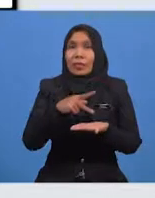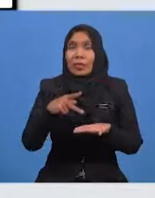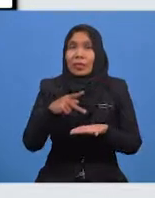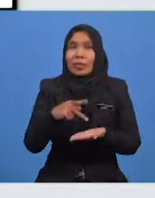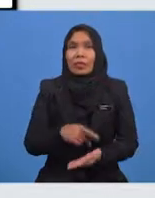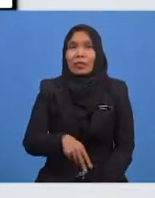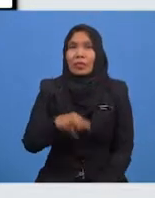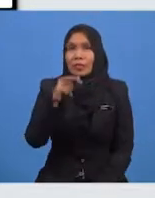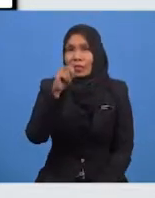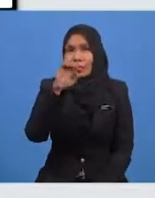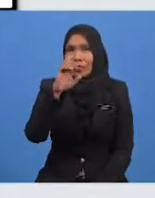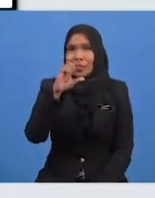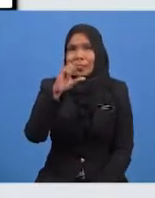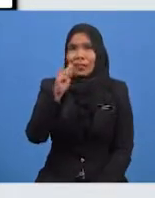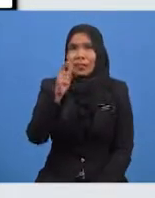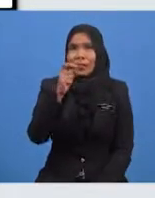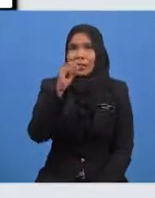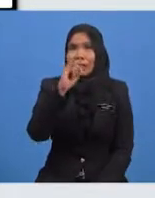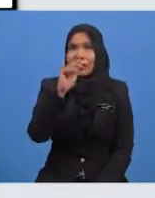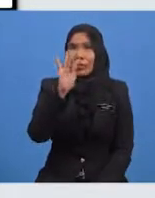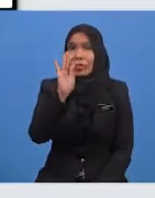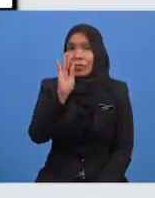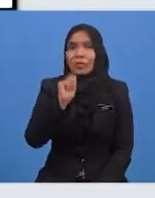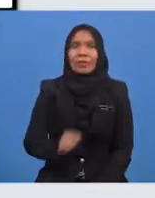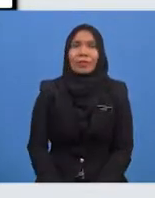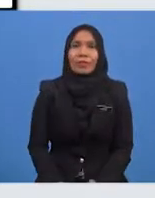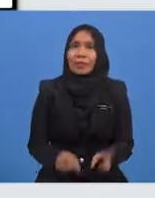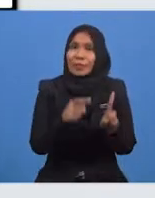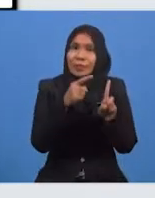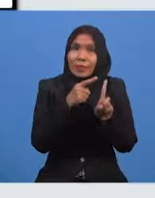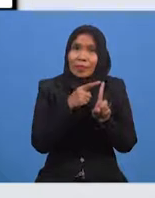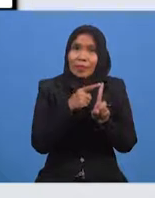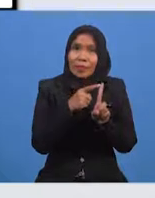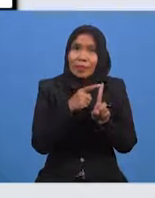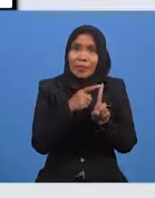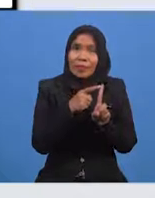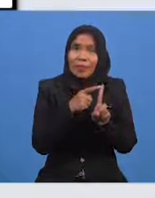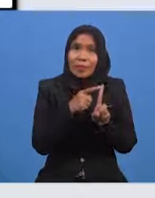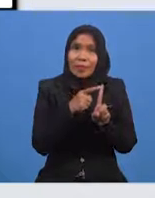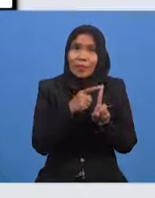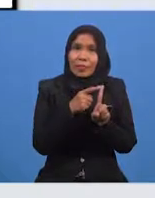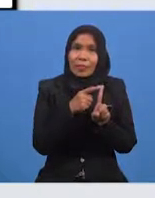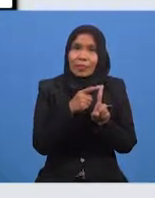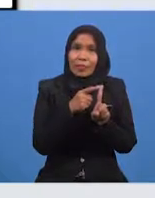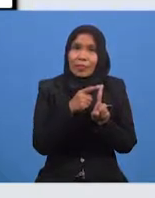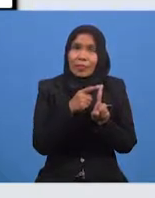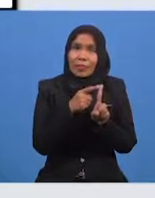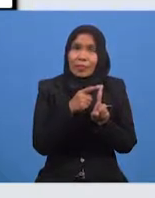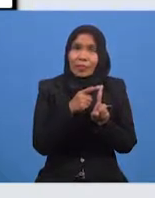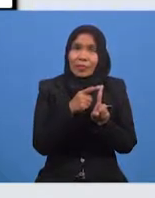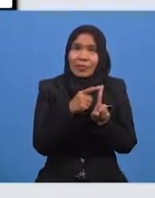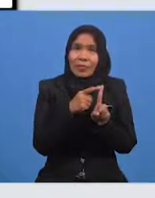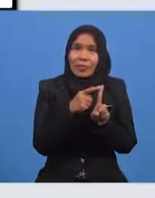Dalam gaya pengurusan autokratik ini, menunjukkan sikap majikan yang tegas dalam mencapai matlamat yang